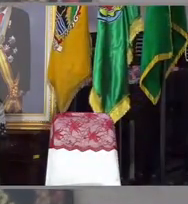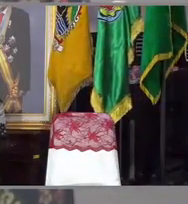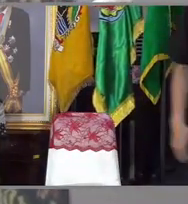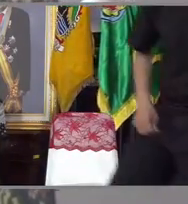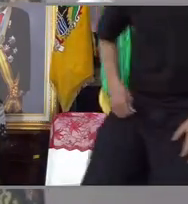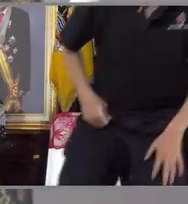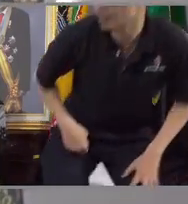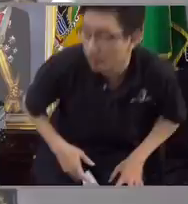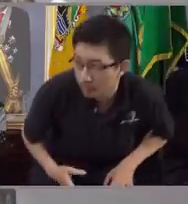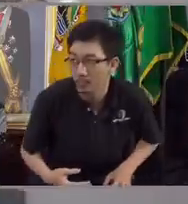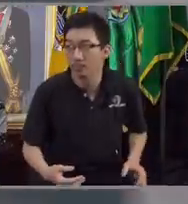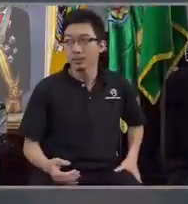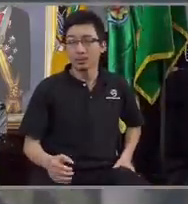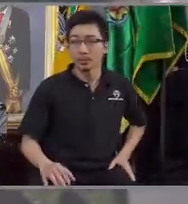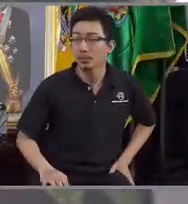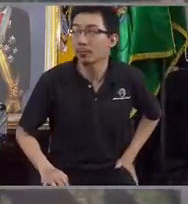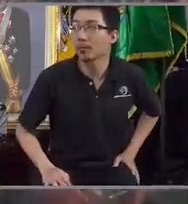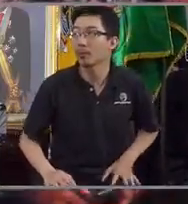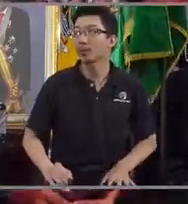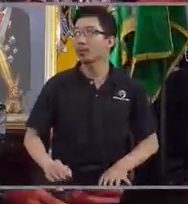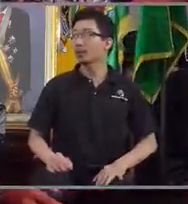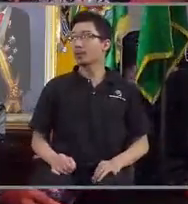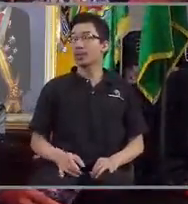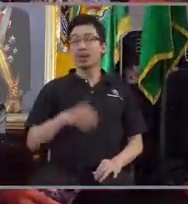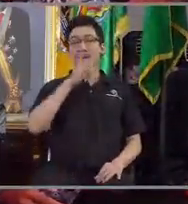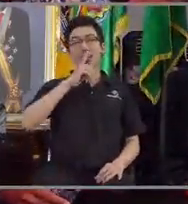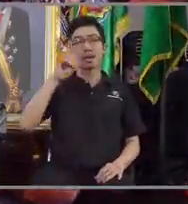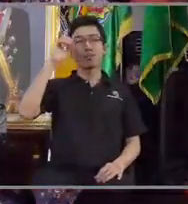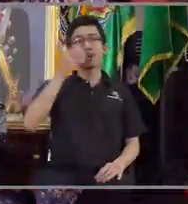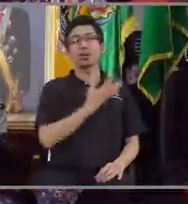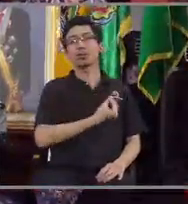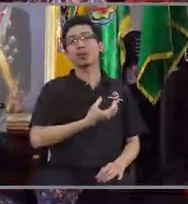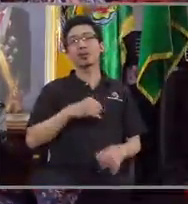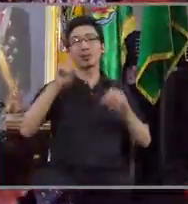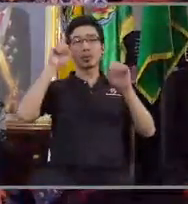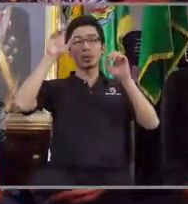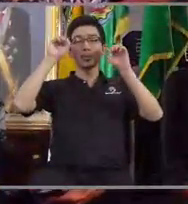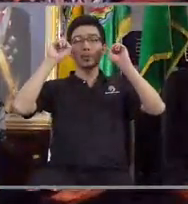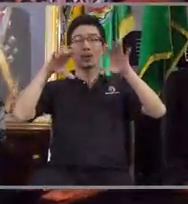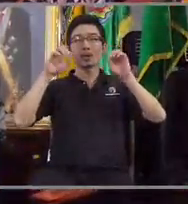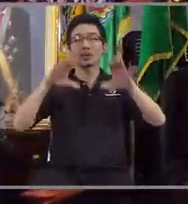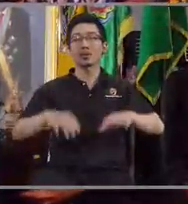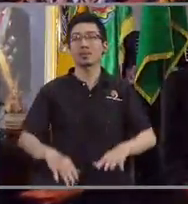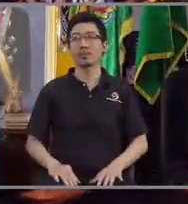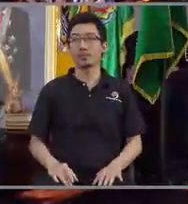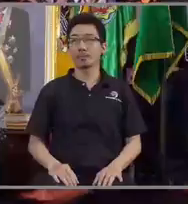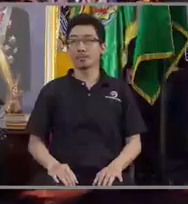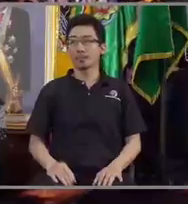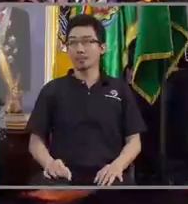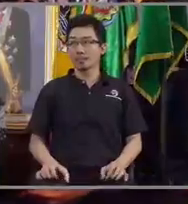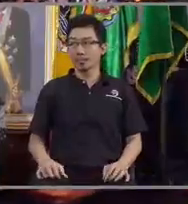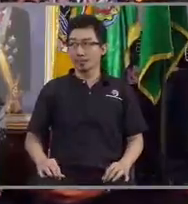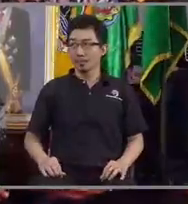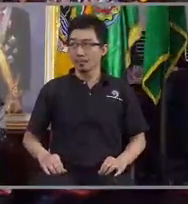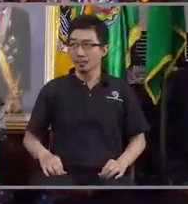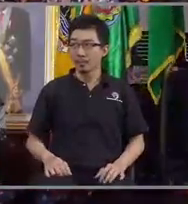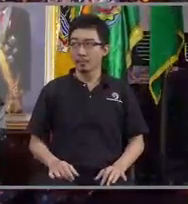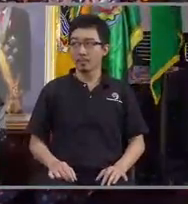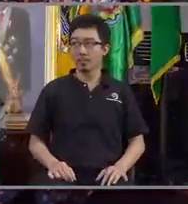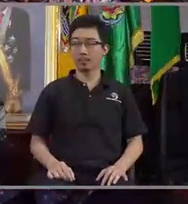Hai assalamualaikum warahmatullahi wabarakatuh Hai bismillah alhamdulillah wa shalaatu wa salaamu ala rosulillah